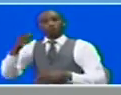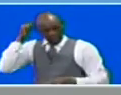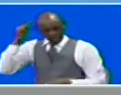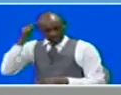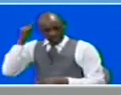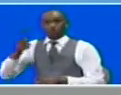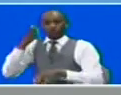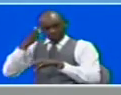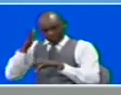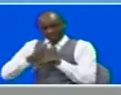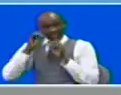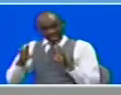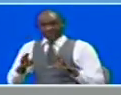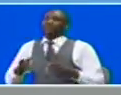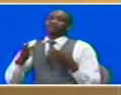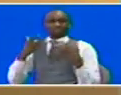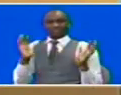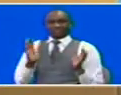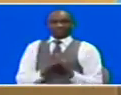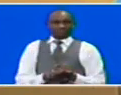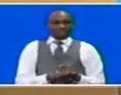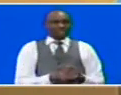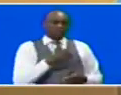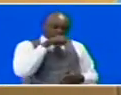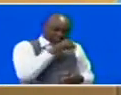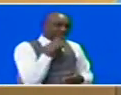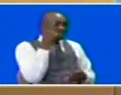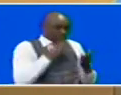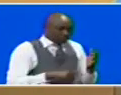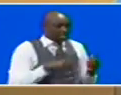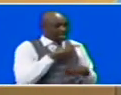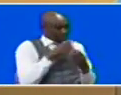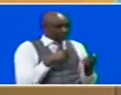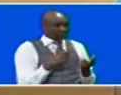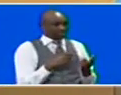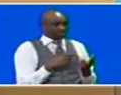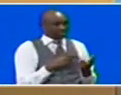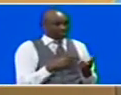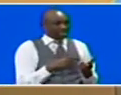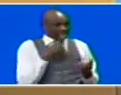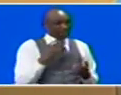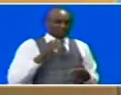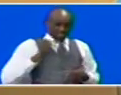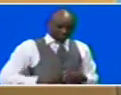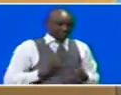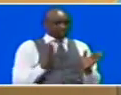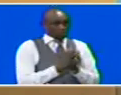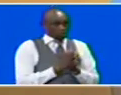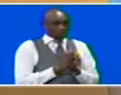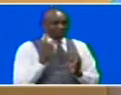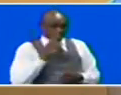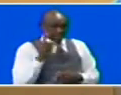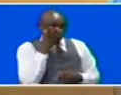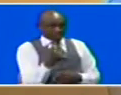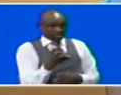halali na ulikipata. Hawana. Kuna jambo ambalo umetaja kuhusiana na hiki cheti cha maadili mema ama tuseme good conduct